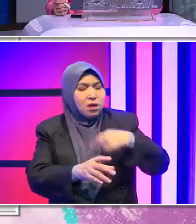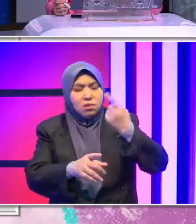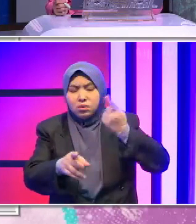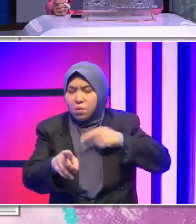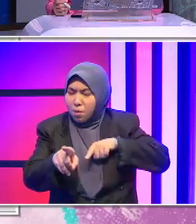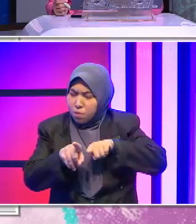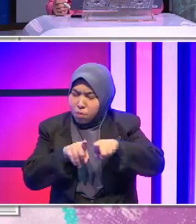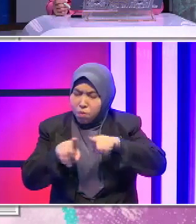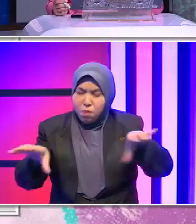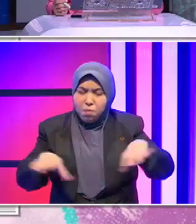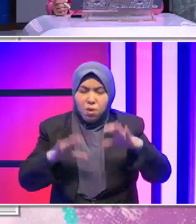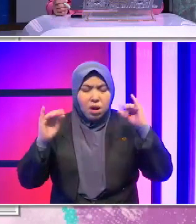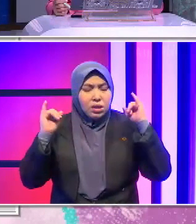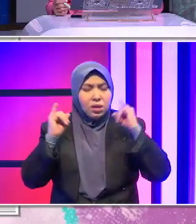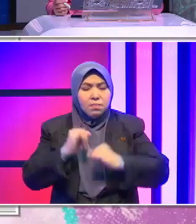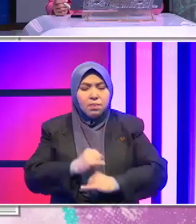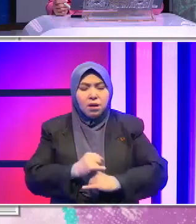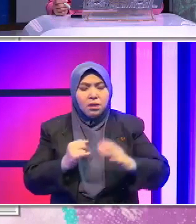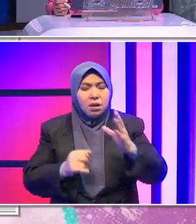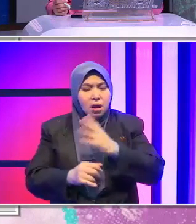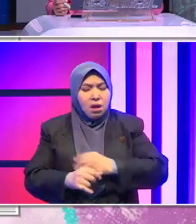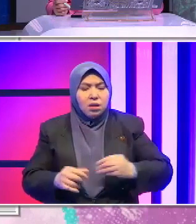يسارعون في